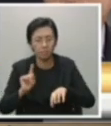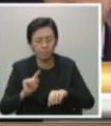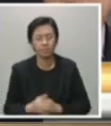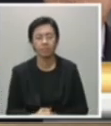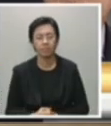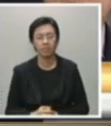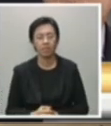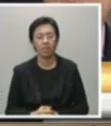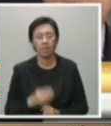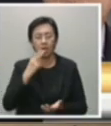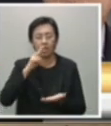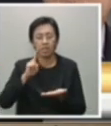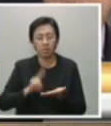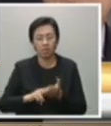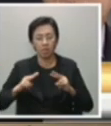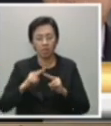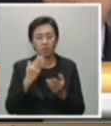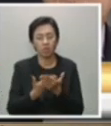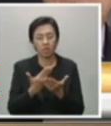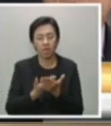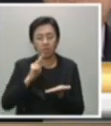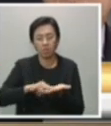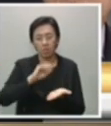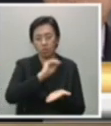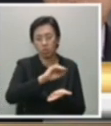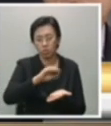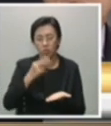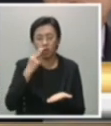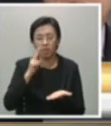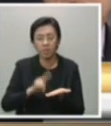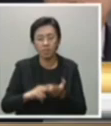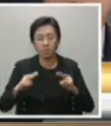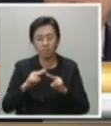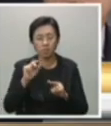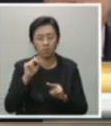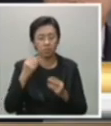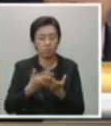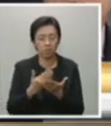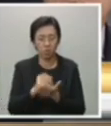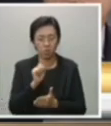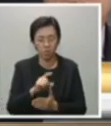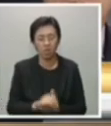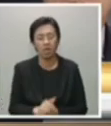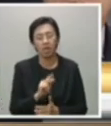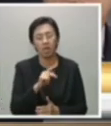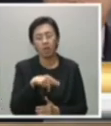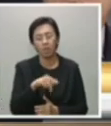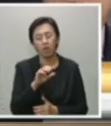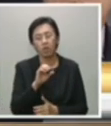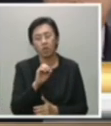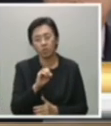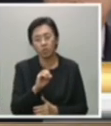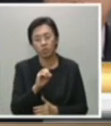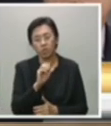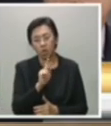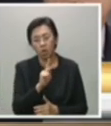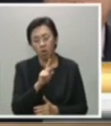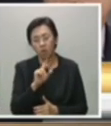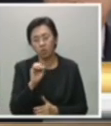ตามหนังสือเวียนของกระทรวงการคลังด่วนที่สุดที่กค 0408.5 ว